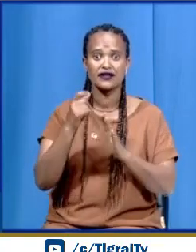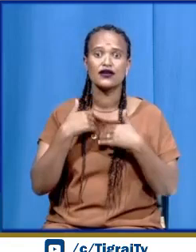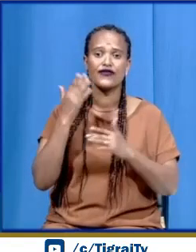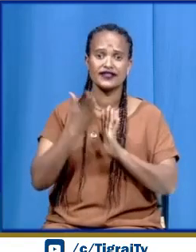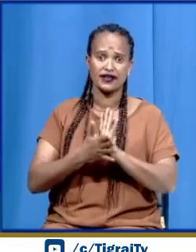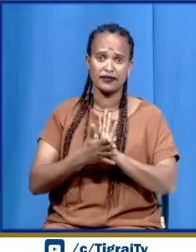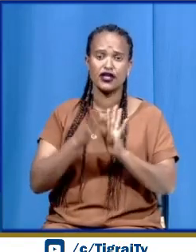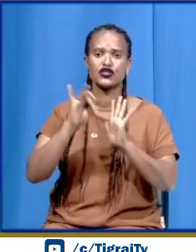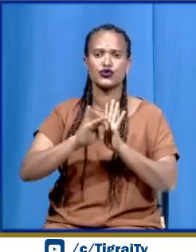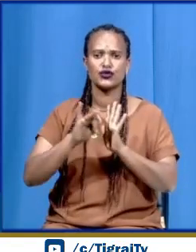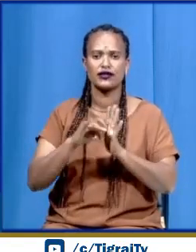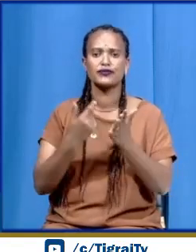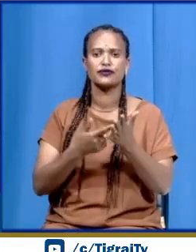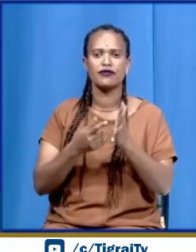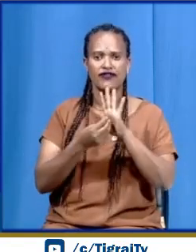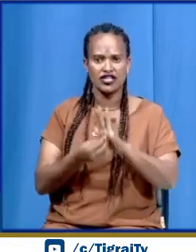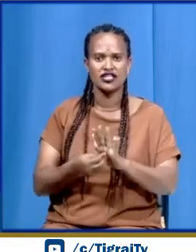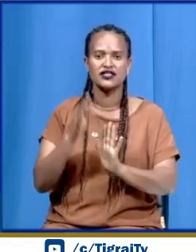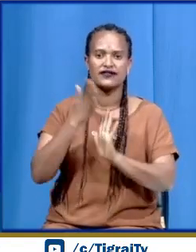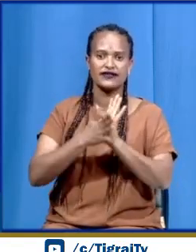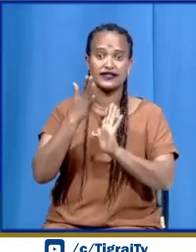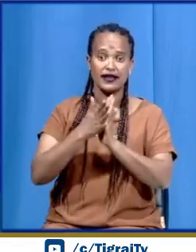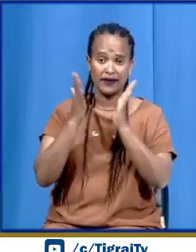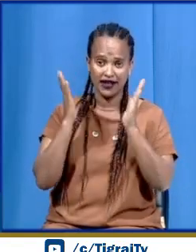ፍፃመ ጀኖሳይድ ብዞም ፋሽስት ዝተፈፀመ ፍፃመታት